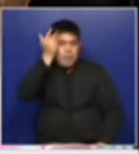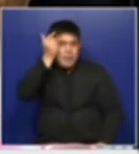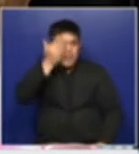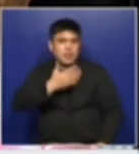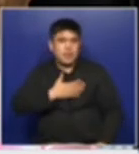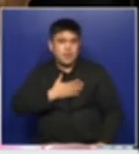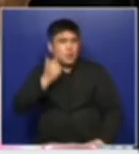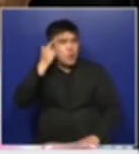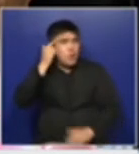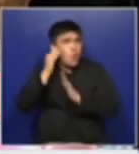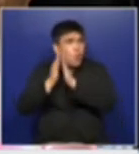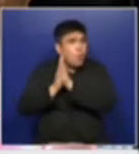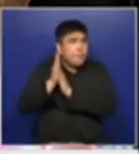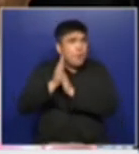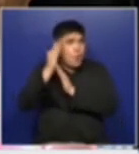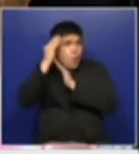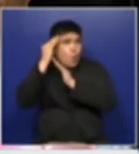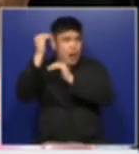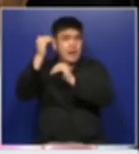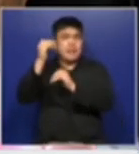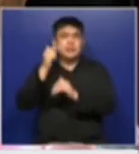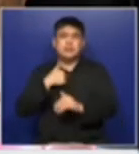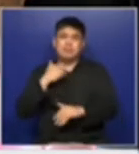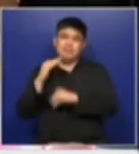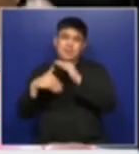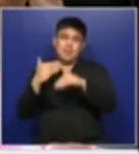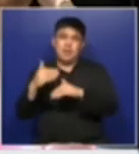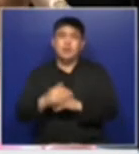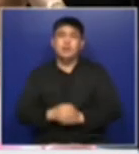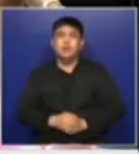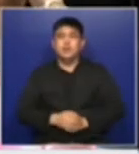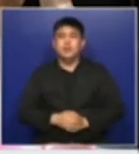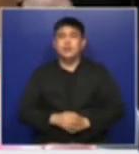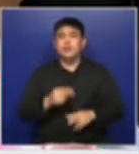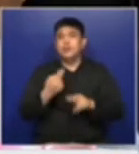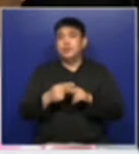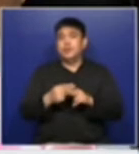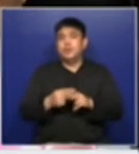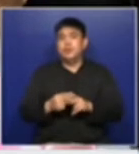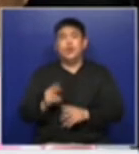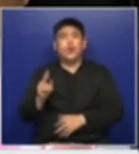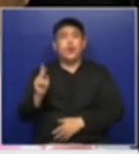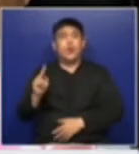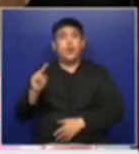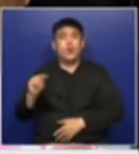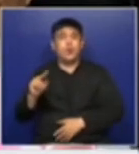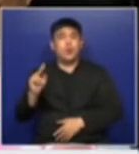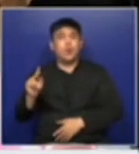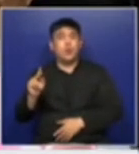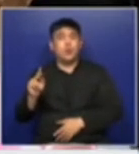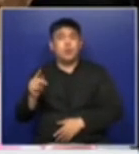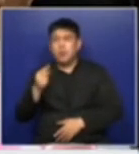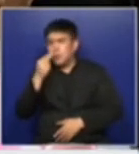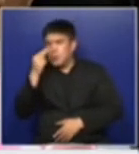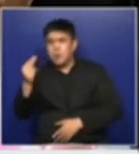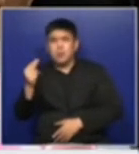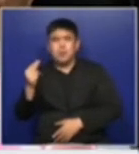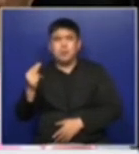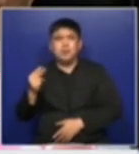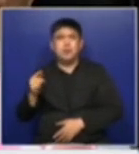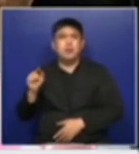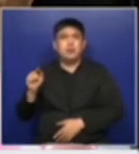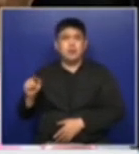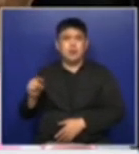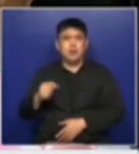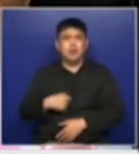งความคาดหวังอย่างสูงยิ่งเช่นท่านดร.กนกต้องอ่านต้องเอ่ยนามท่านเกียรติสิทธิอมรท่าน